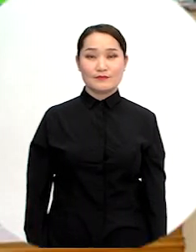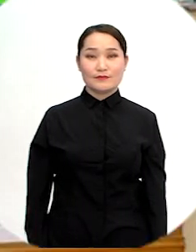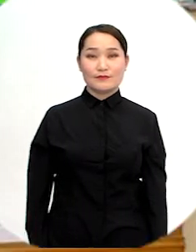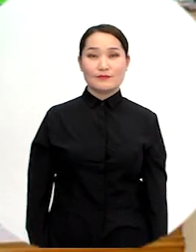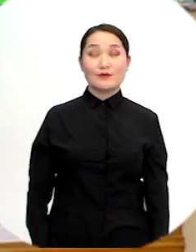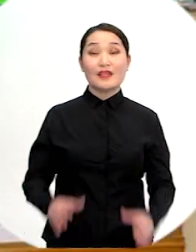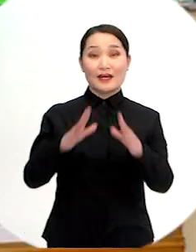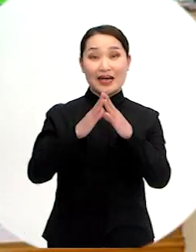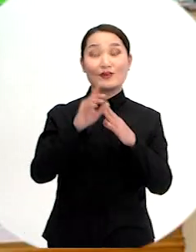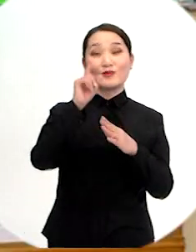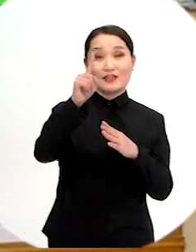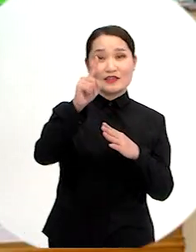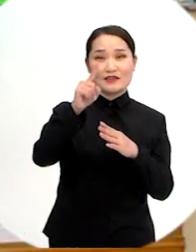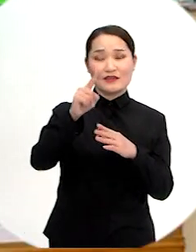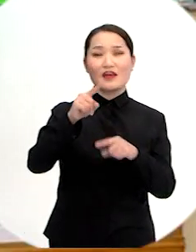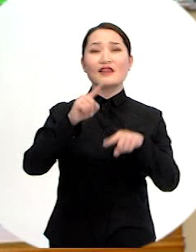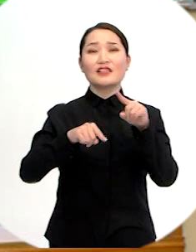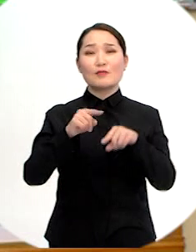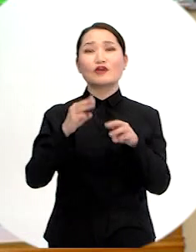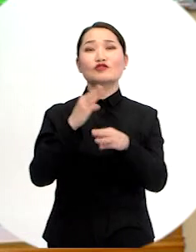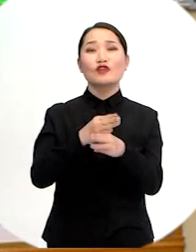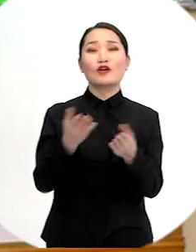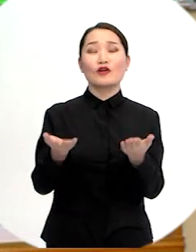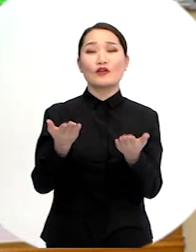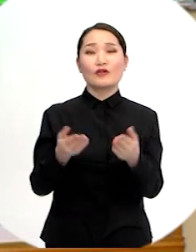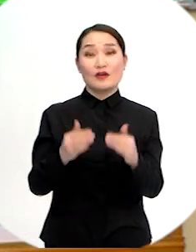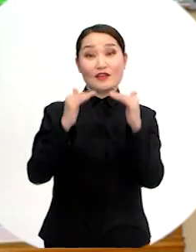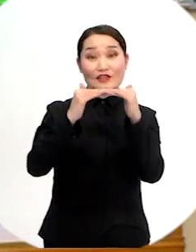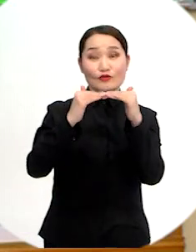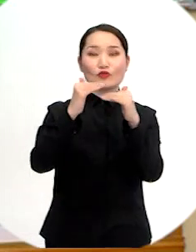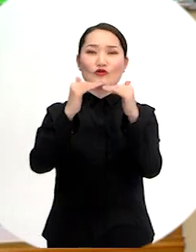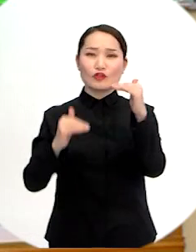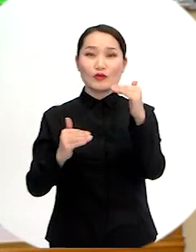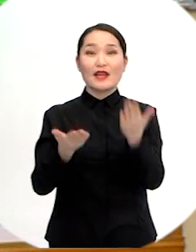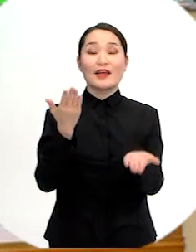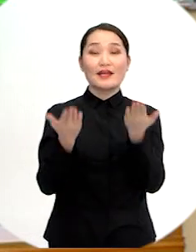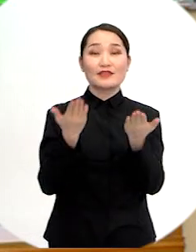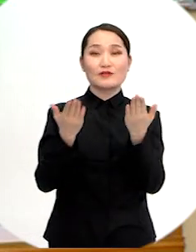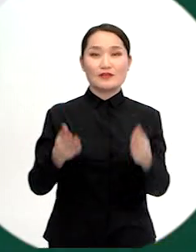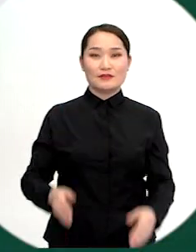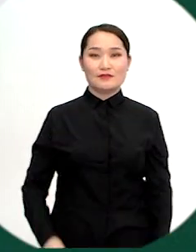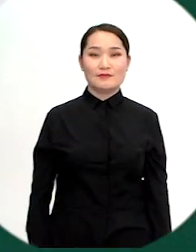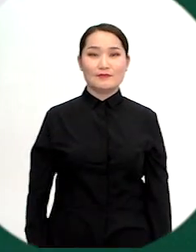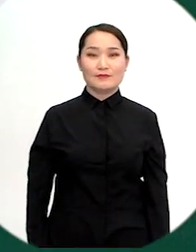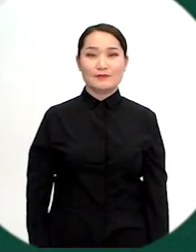Тэгвэл хүүхдүүд 11 ямар тоо юм болов? Тэгш тоо юм болов? Сондгой тоо юм болов?